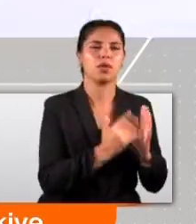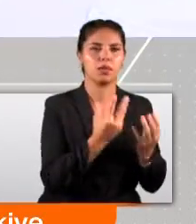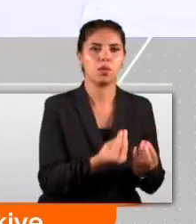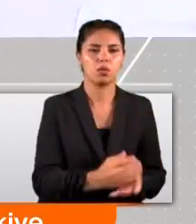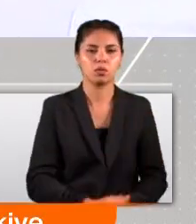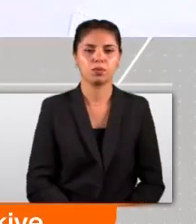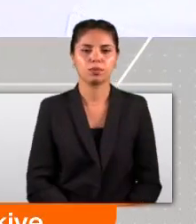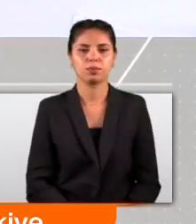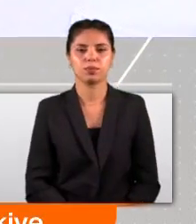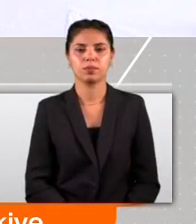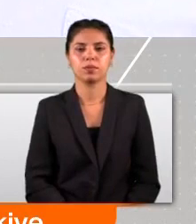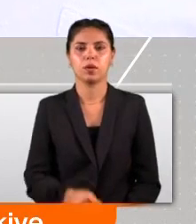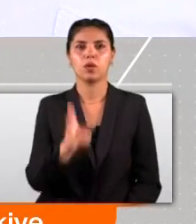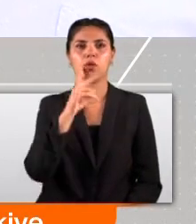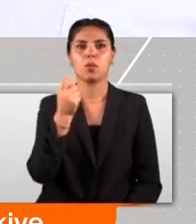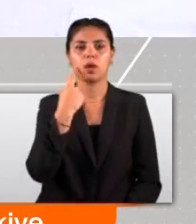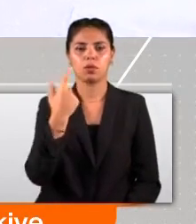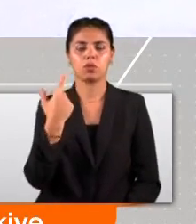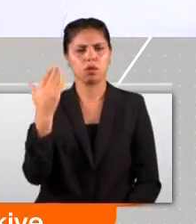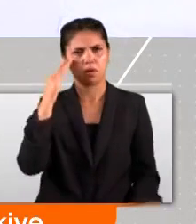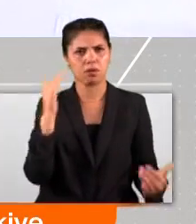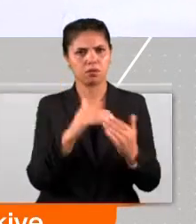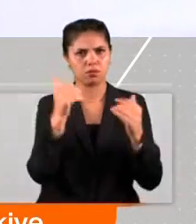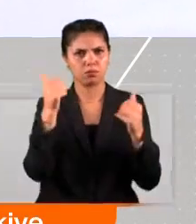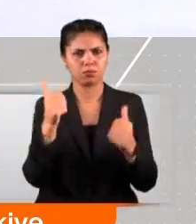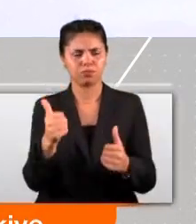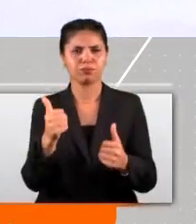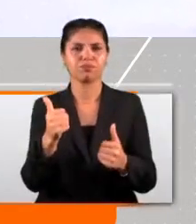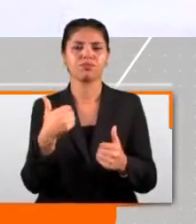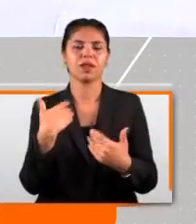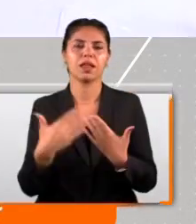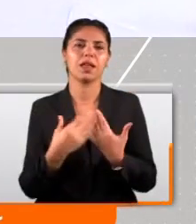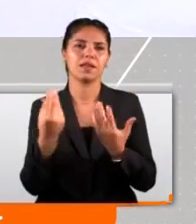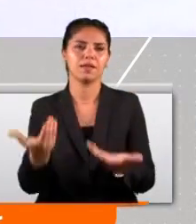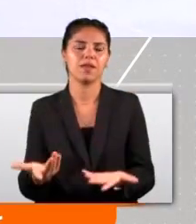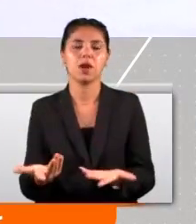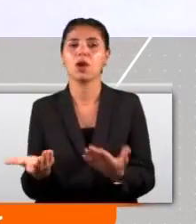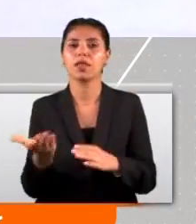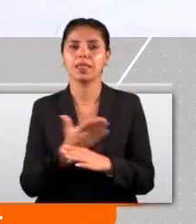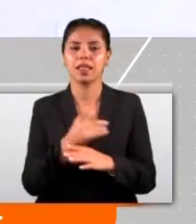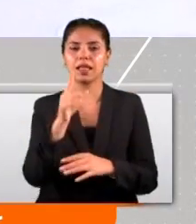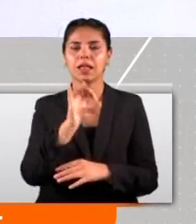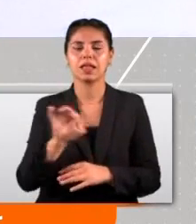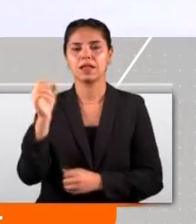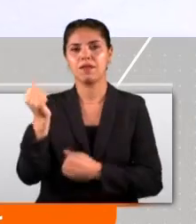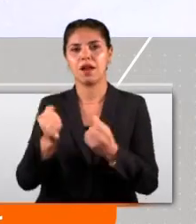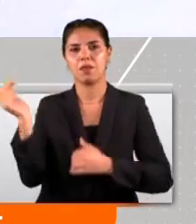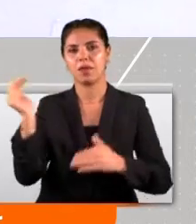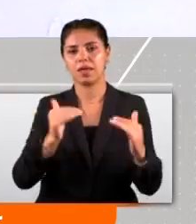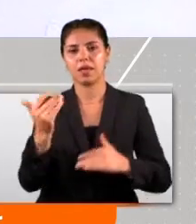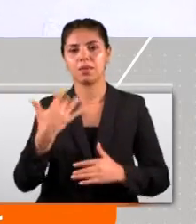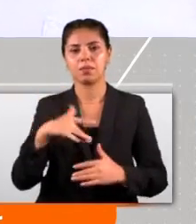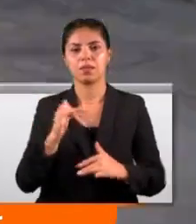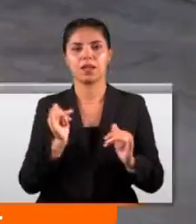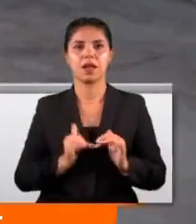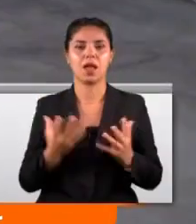oldu. Son fiyat üzerinden el sıkışıyor musunuz peki? Tabii ki yardımcı olmaya çalışıyoruz ne gerekiyorsa. Çünkü bu sıfır araçların piyasaya çıkması bizleri